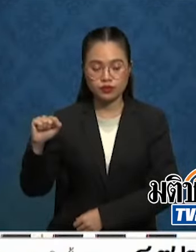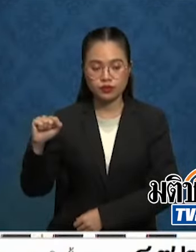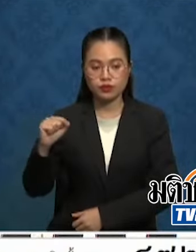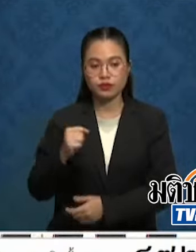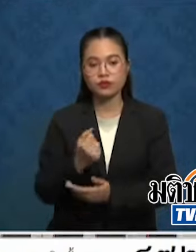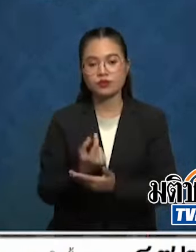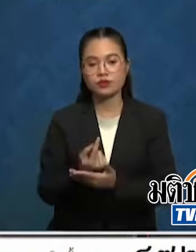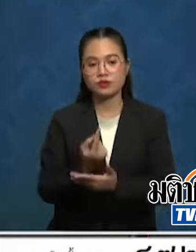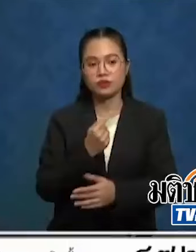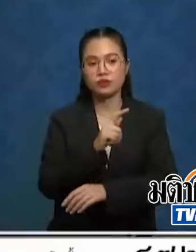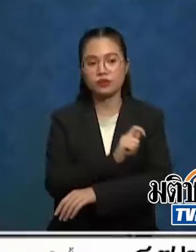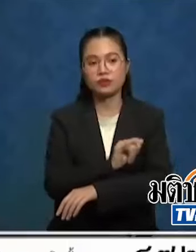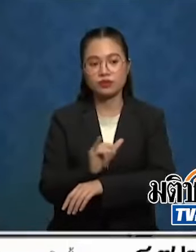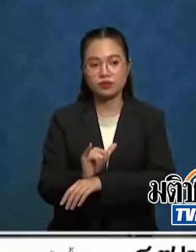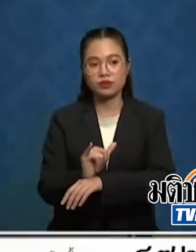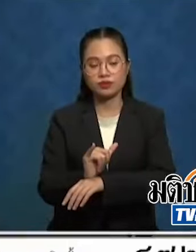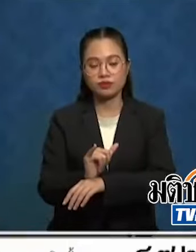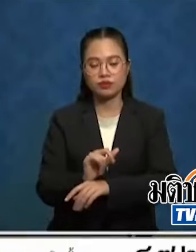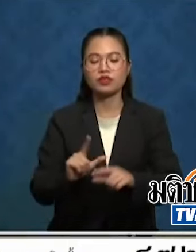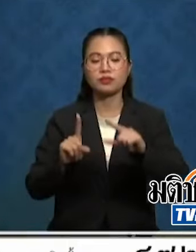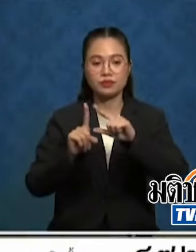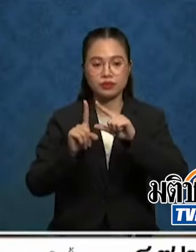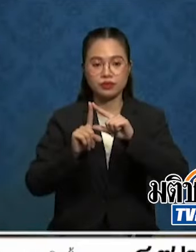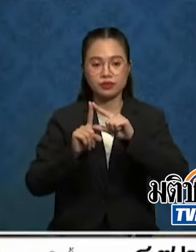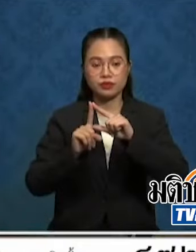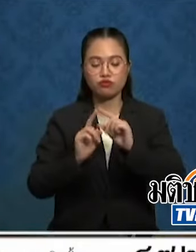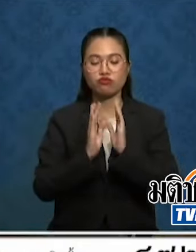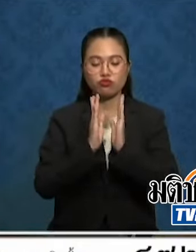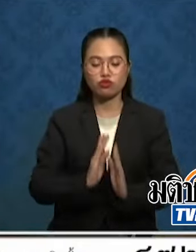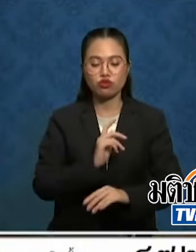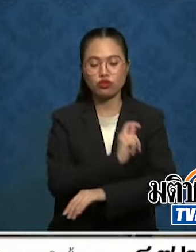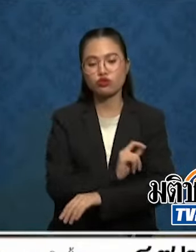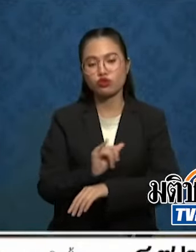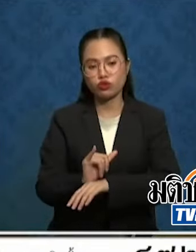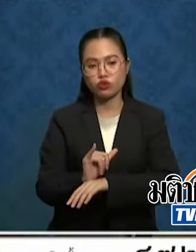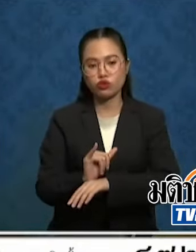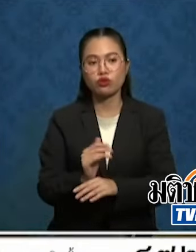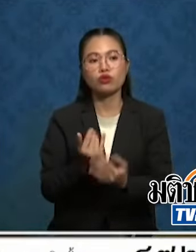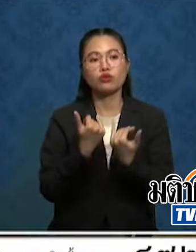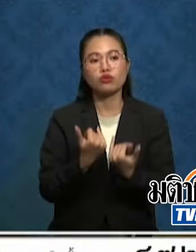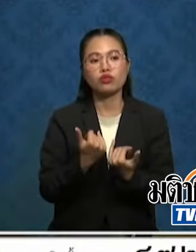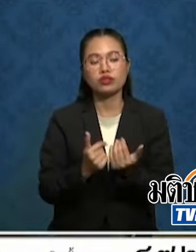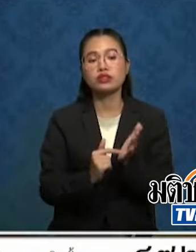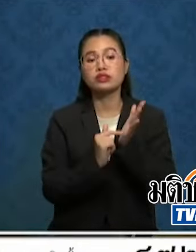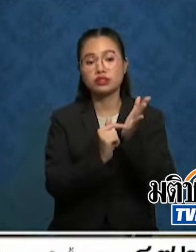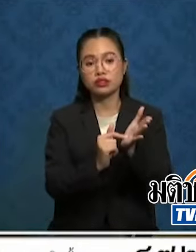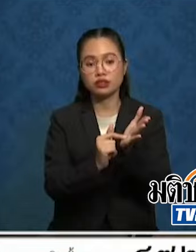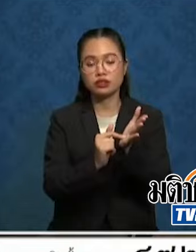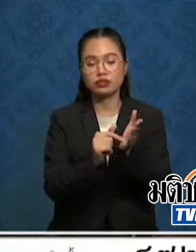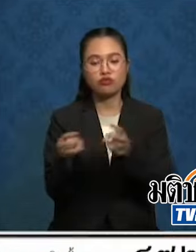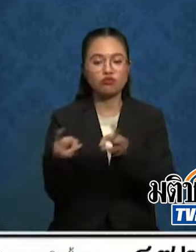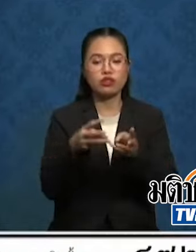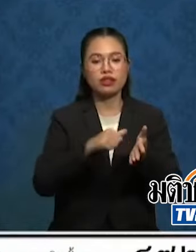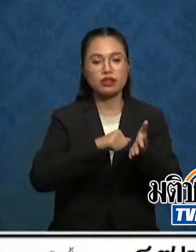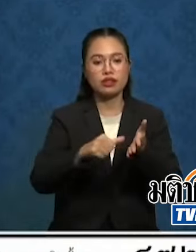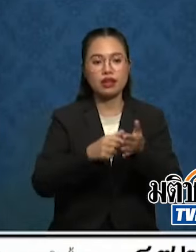ฎรจังหวัดพระนครศรีอยุธยาพรรคประชาชนจากคนอยุธยาและบางบานครับ ขอเสนอแนวทางการแก้ปัญหาครับเพื่อการชด